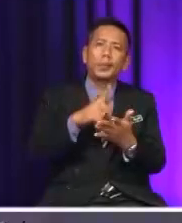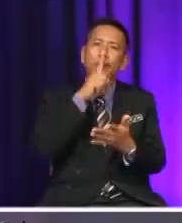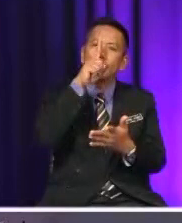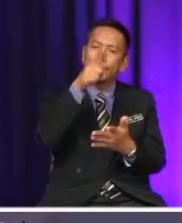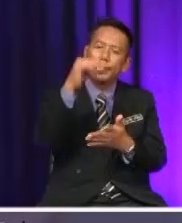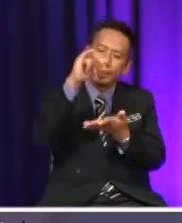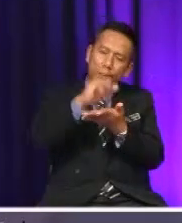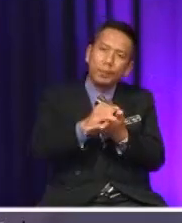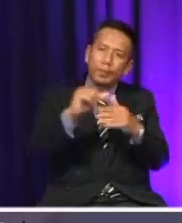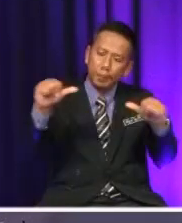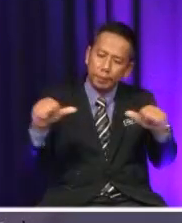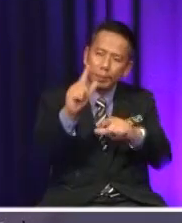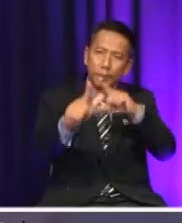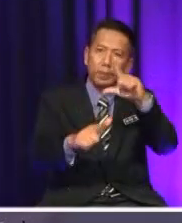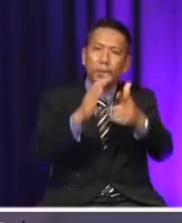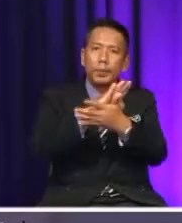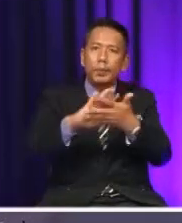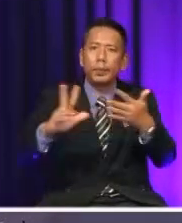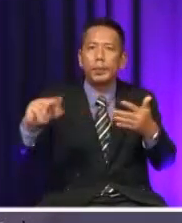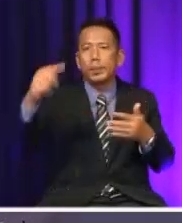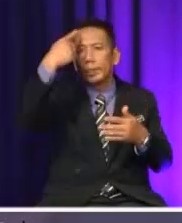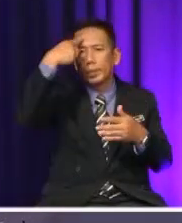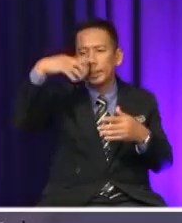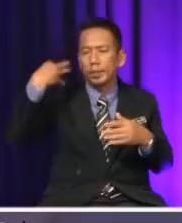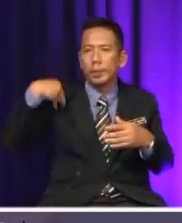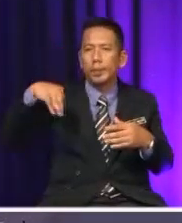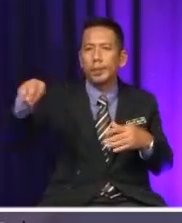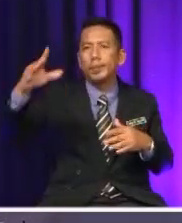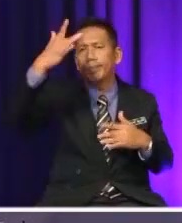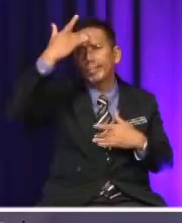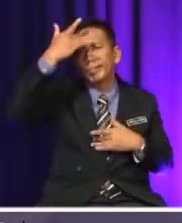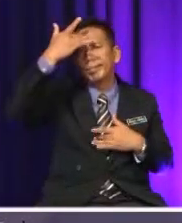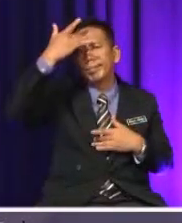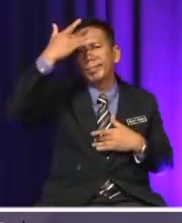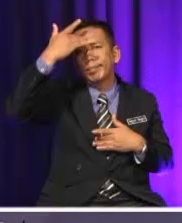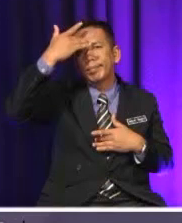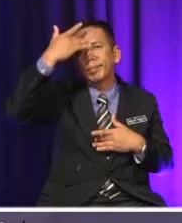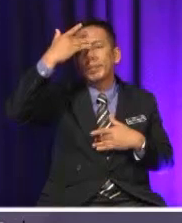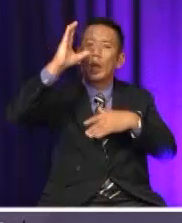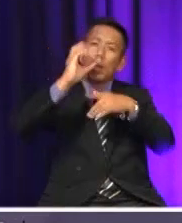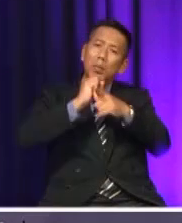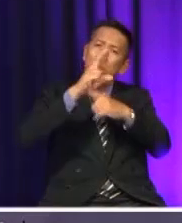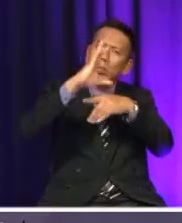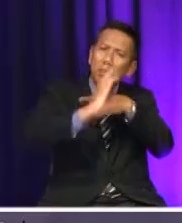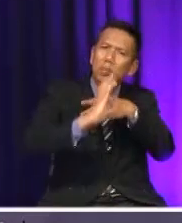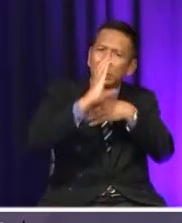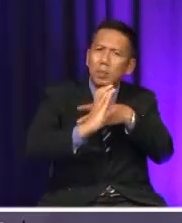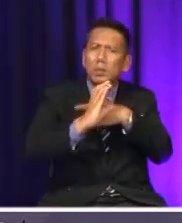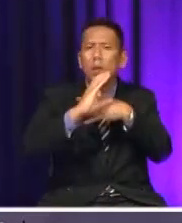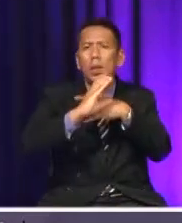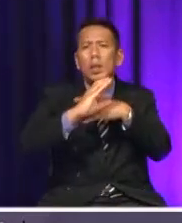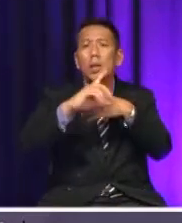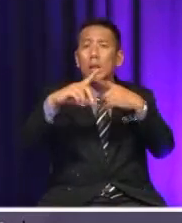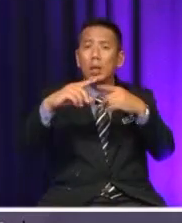amanah langkah keselamatan untuk mereka yang menghidap eee contohnya yang mengalami kecederaan ya Warga eee